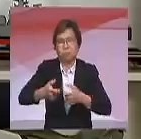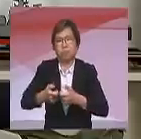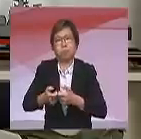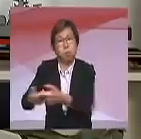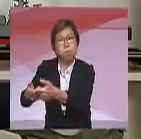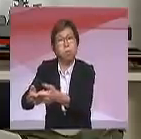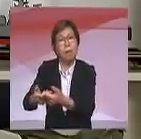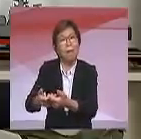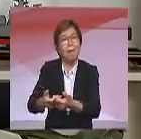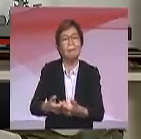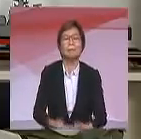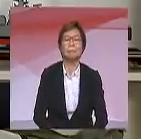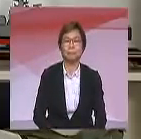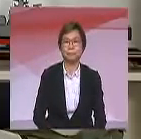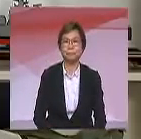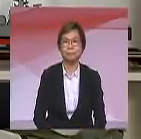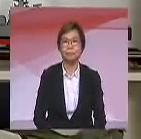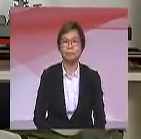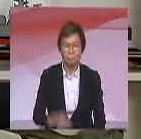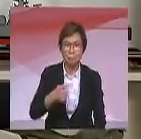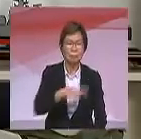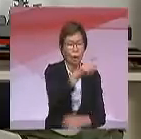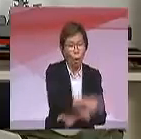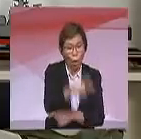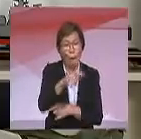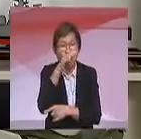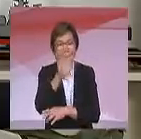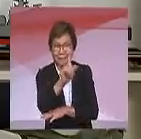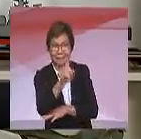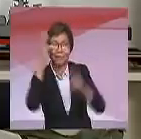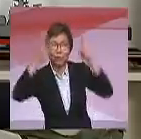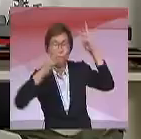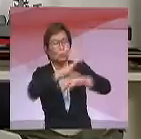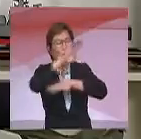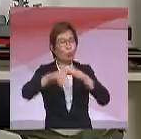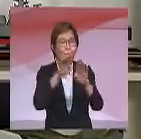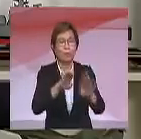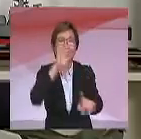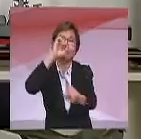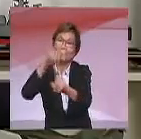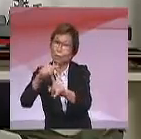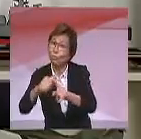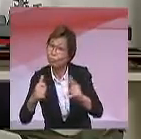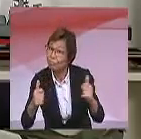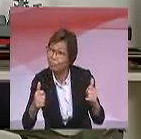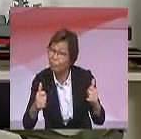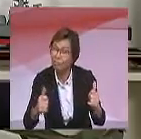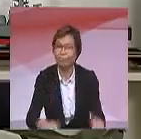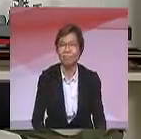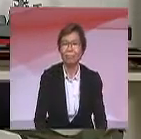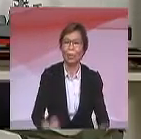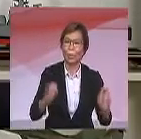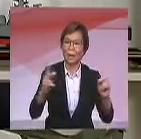ataupun SKMM. Alright, jadi orang Melaka, jangan bimbang. Semua berita tu palsu.